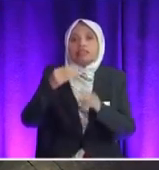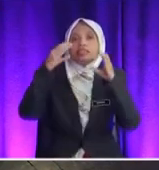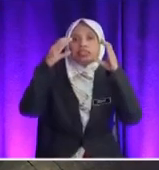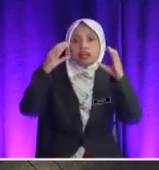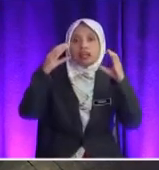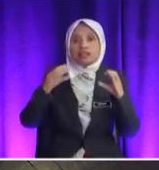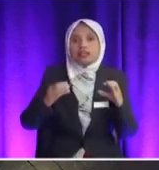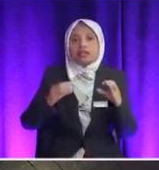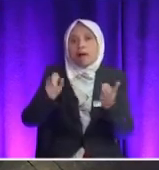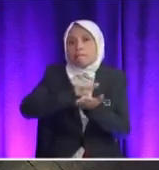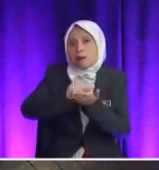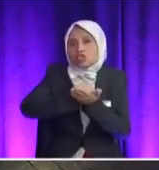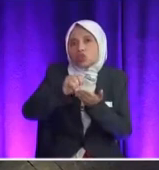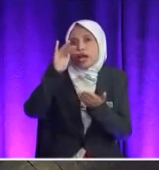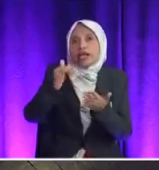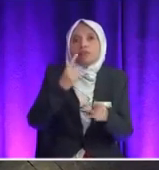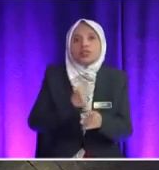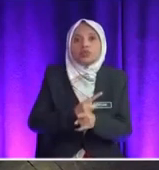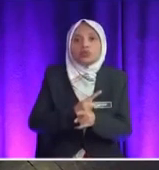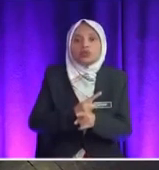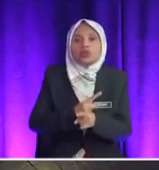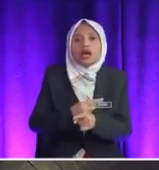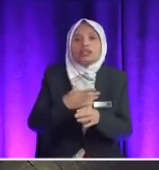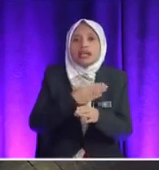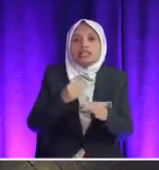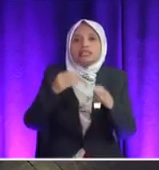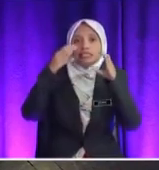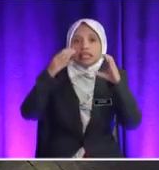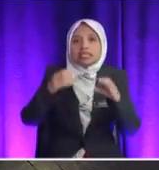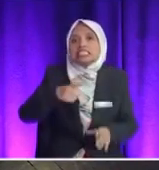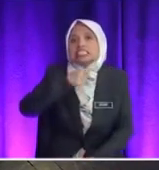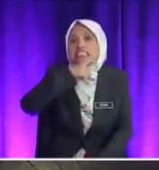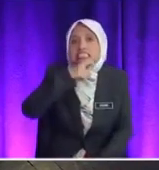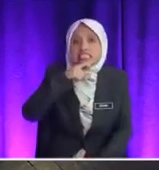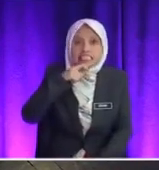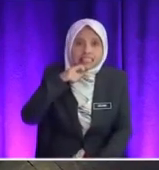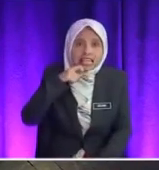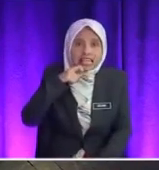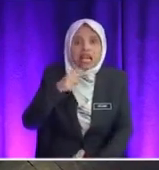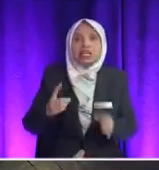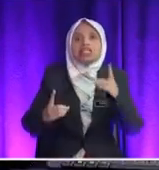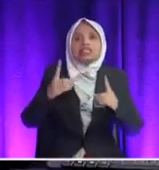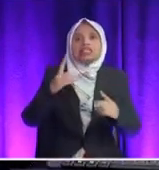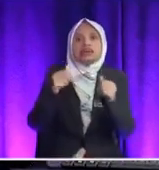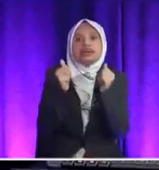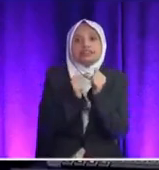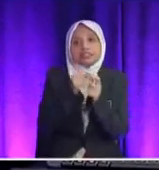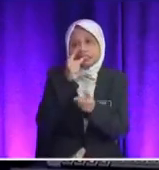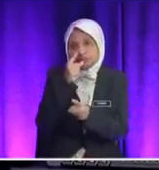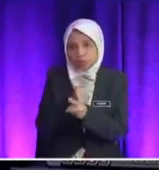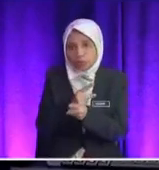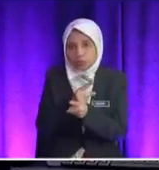bacanya betul baik serta teknik-teknik mengeringkan kendaraan dengan betul